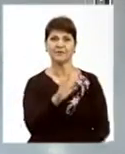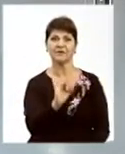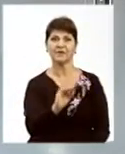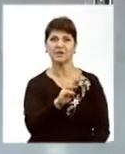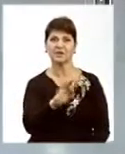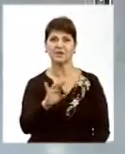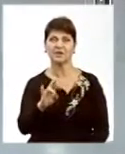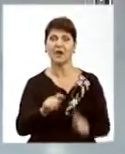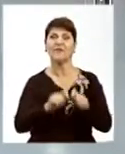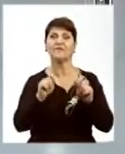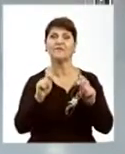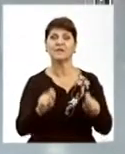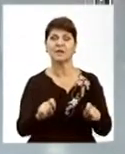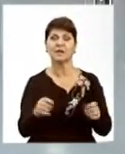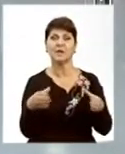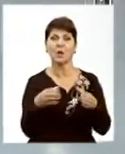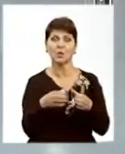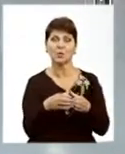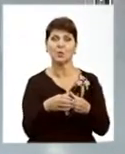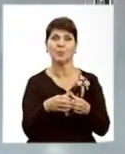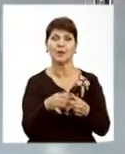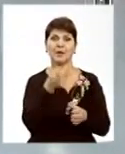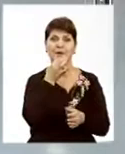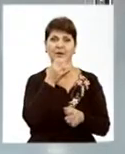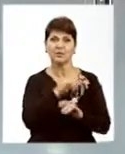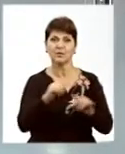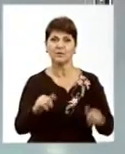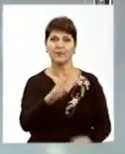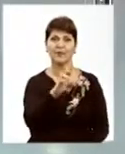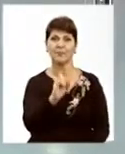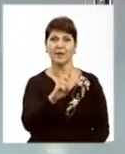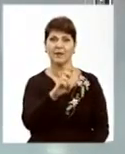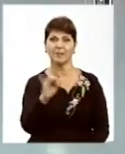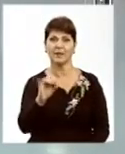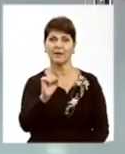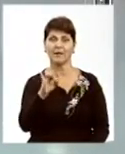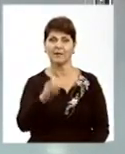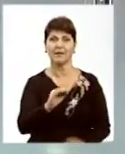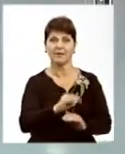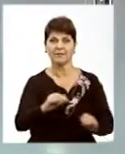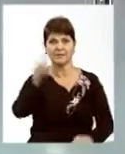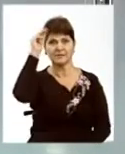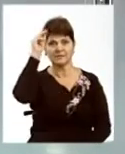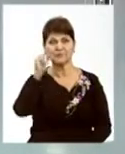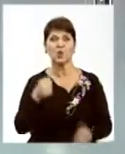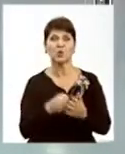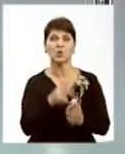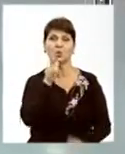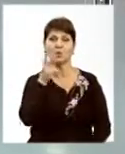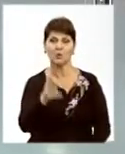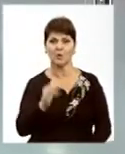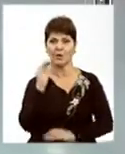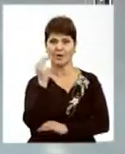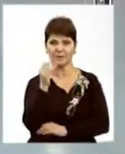Тут відкрили групи раннього розвитку «Бейбі Арт», в яких будуть навчатися діти до 3 років. Малюки вивчатимуть музичне мистецтво